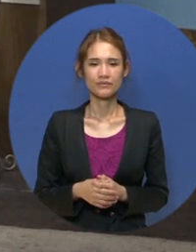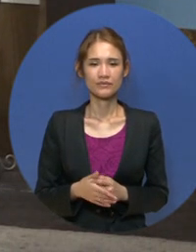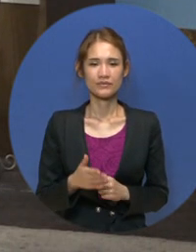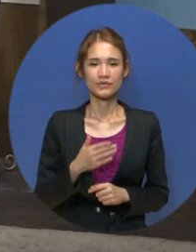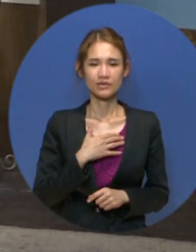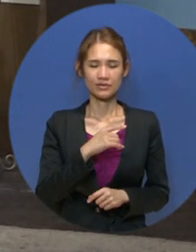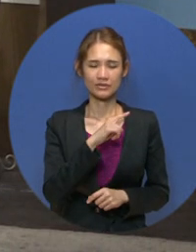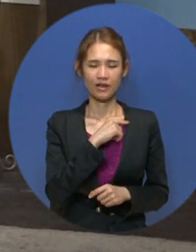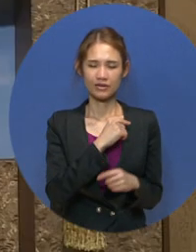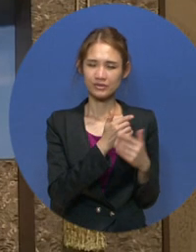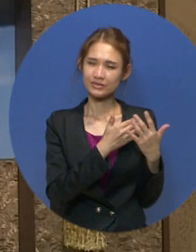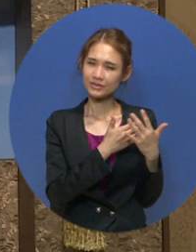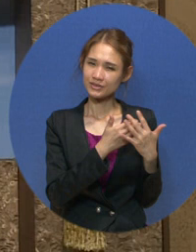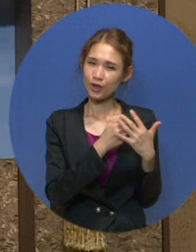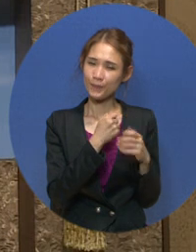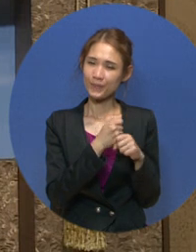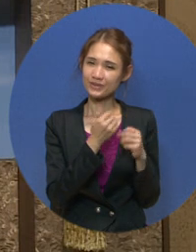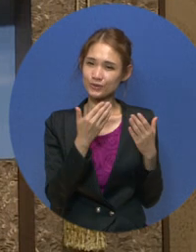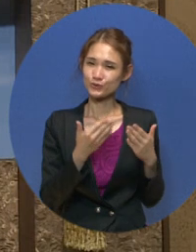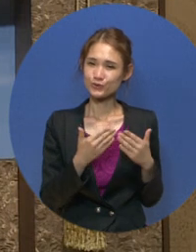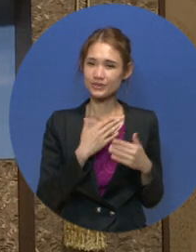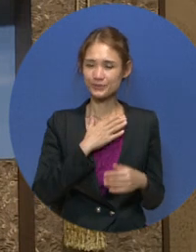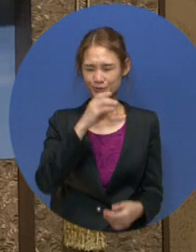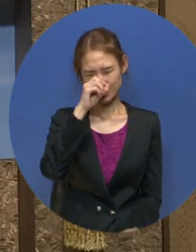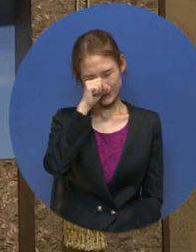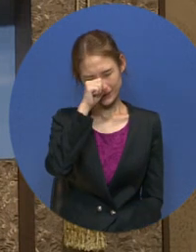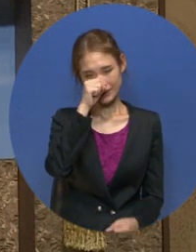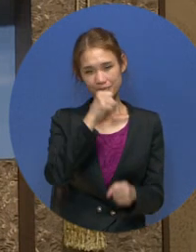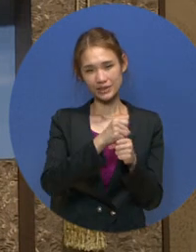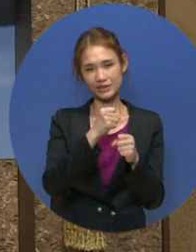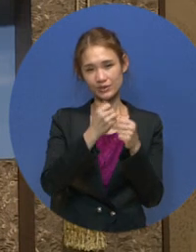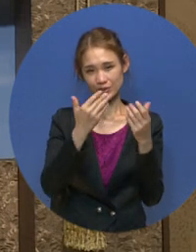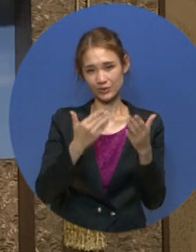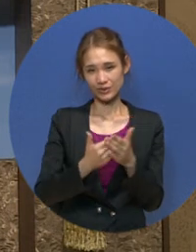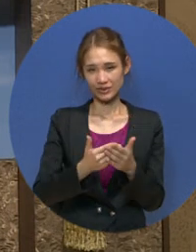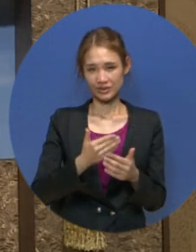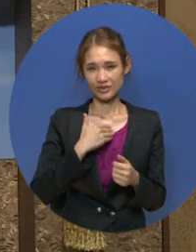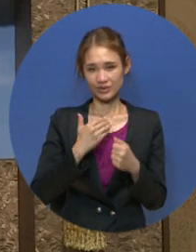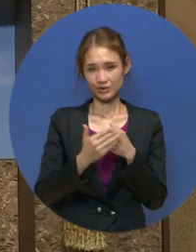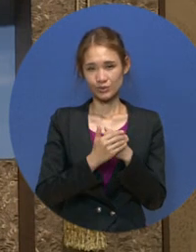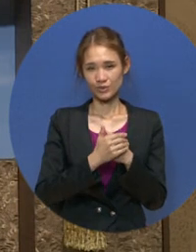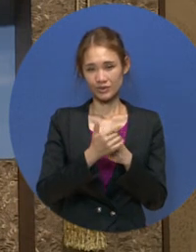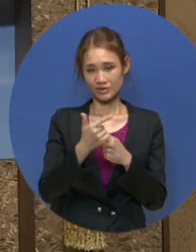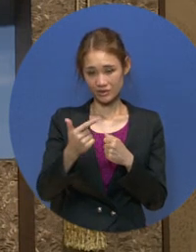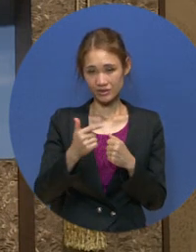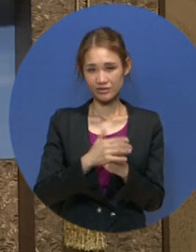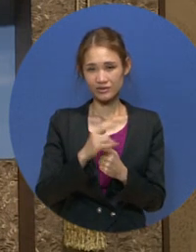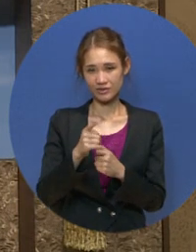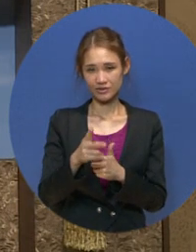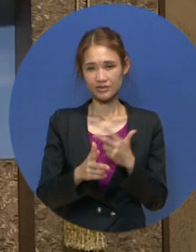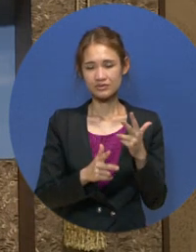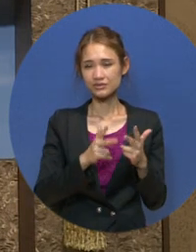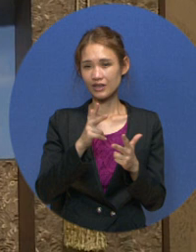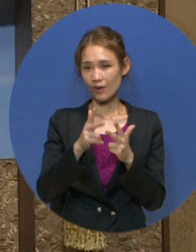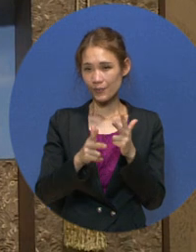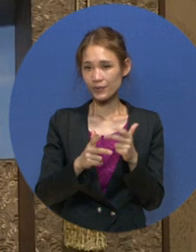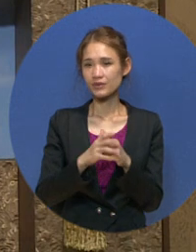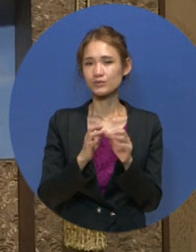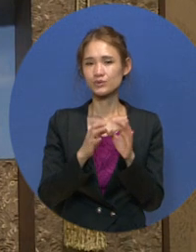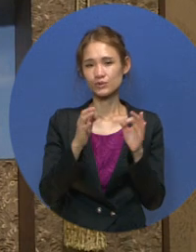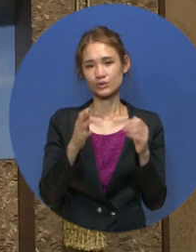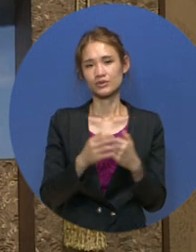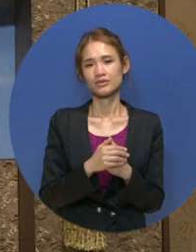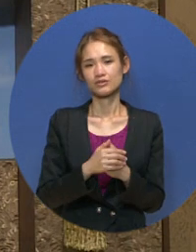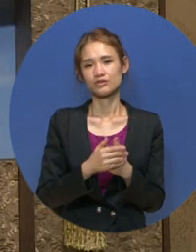저를 제일 들뜨게 하고 기분 좋게 하고 또 저에게 가장 큰 동력이 되었던 네. 이 사업을 하는